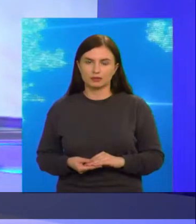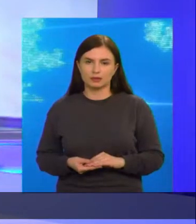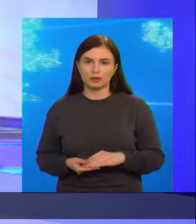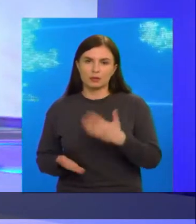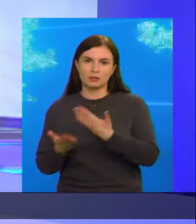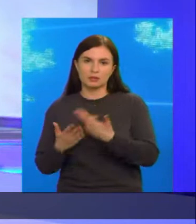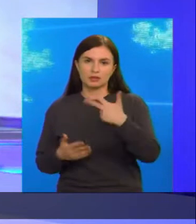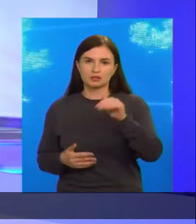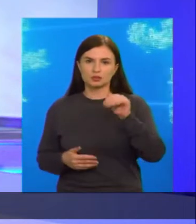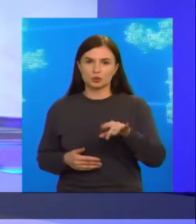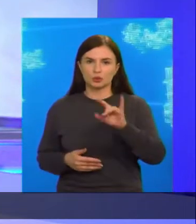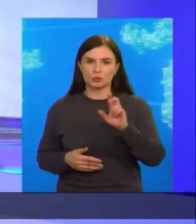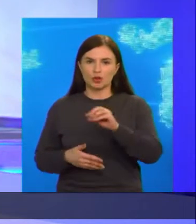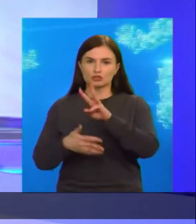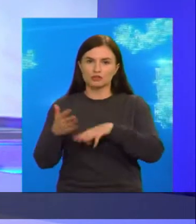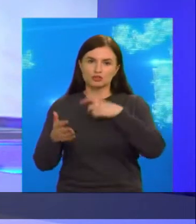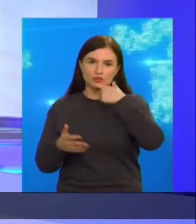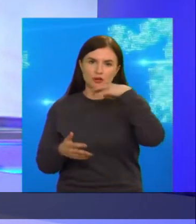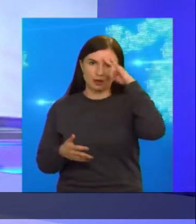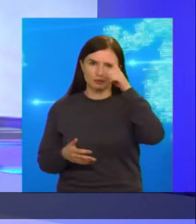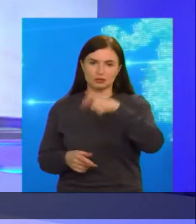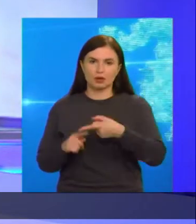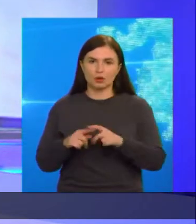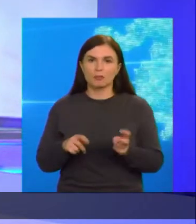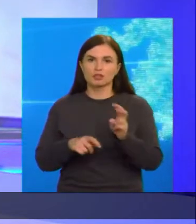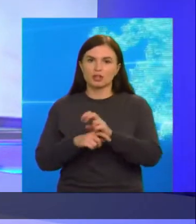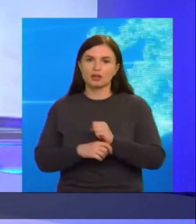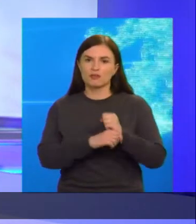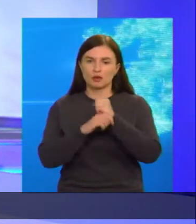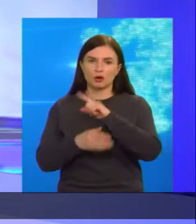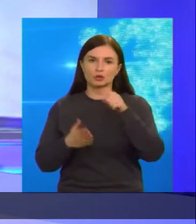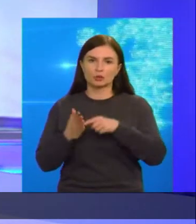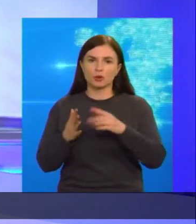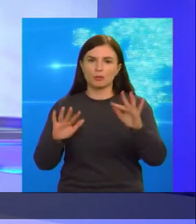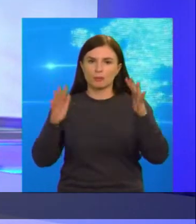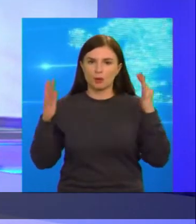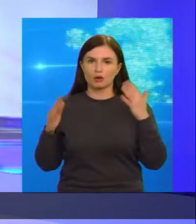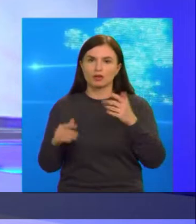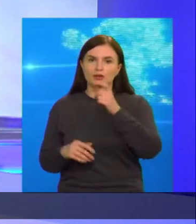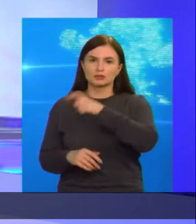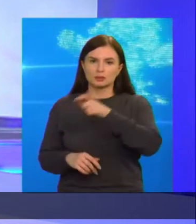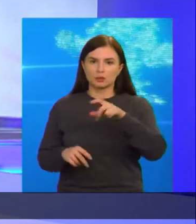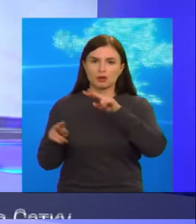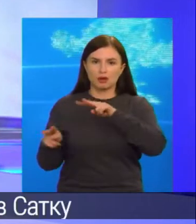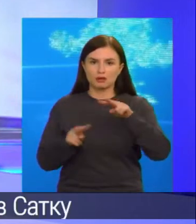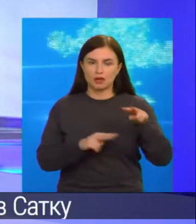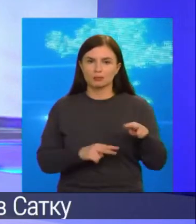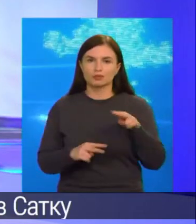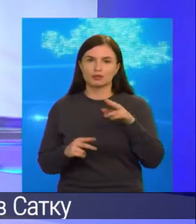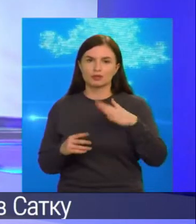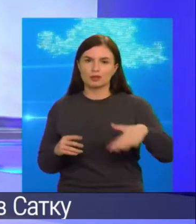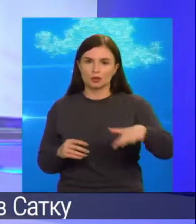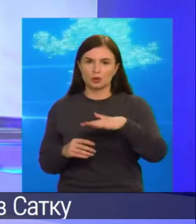Почти на 30 тысяч рублей оштрафовали челябинцев, которые посещали на выходных городской бор. Сотрудники особо охраняемых природных территорий совместно